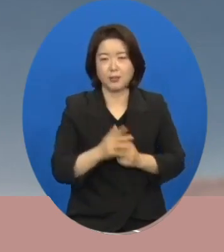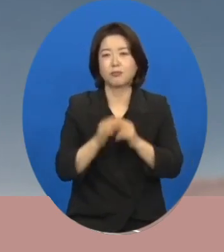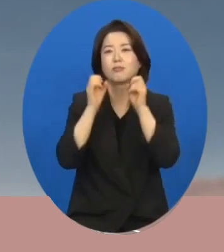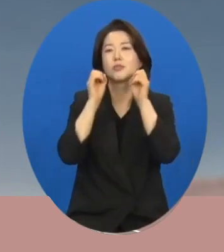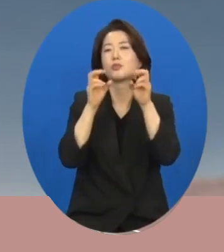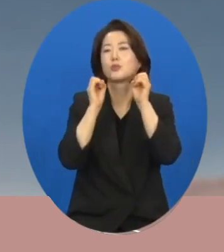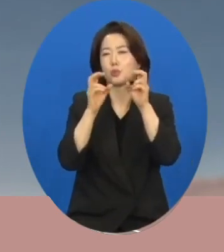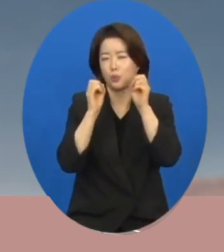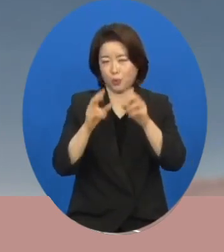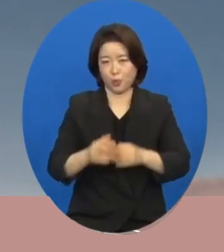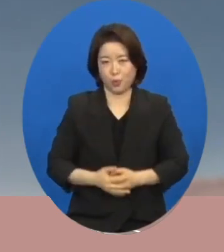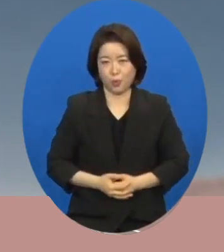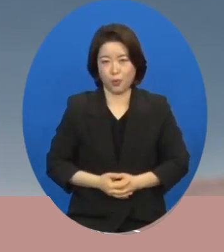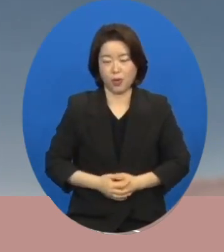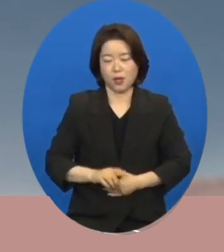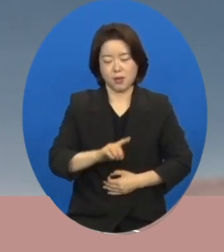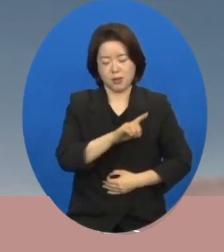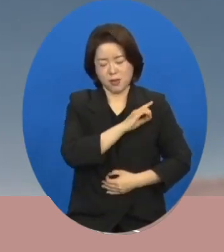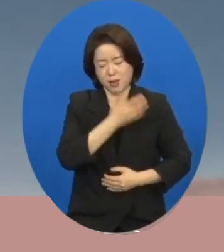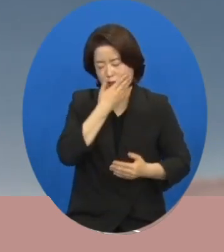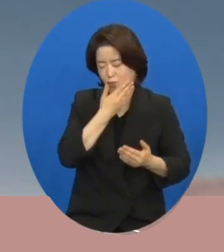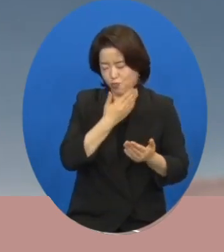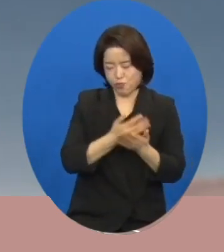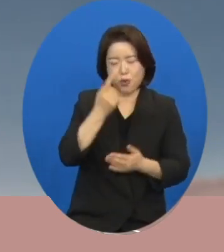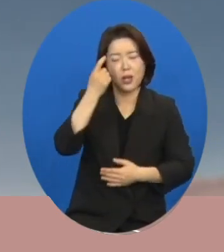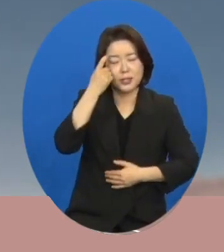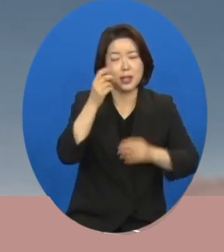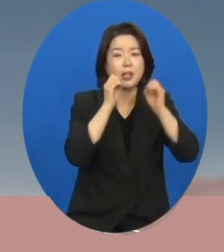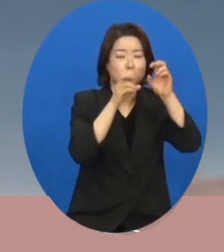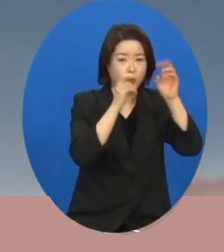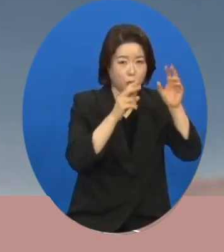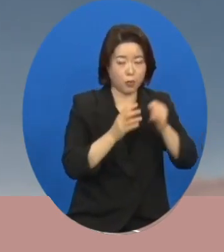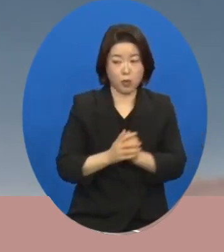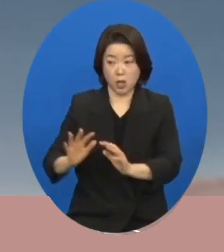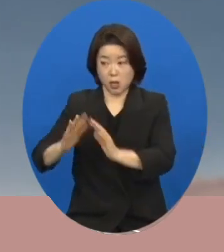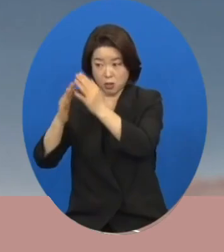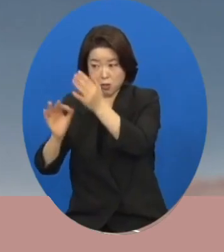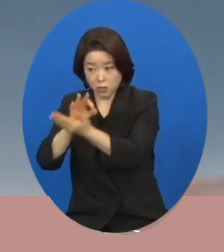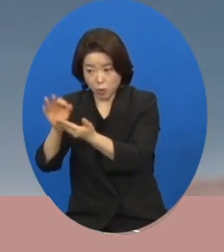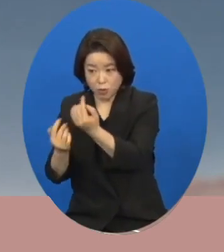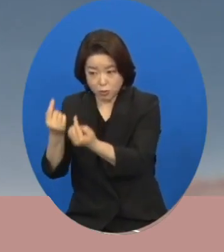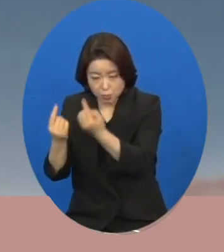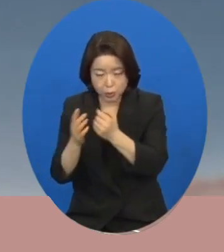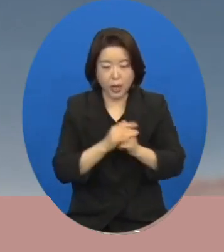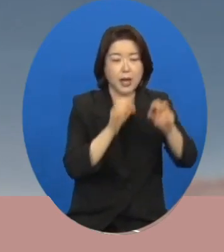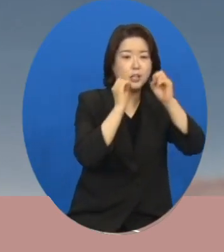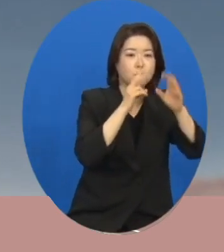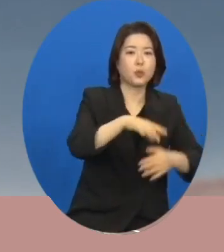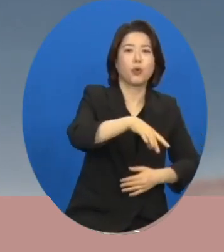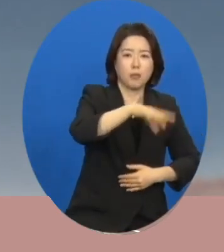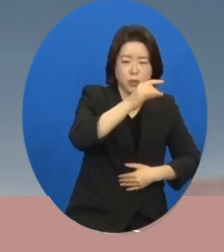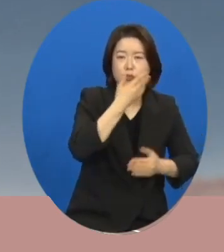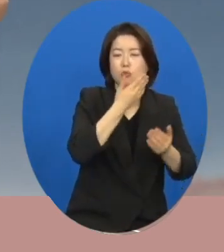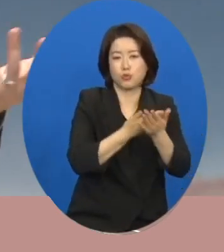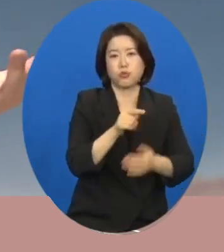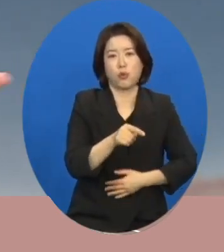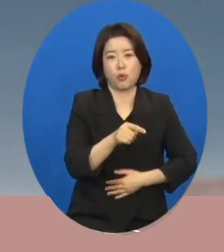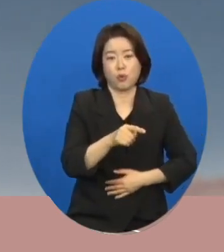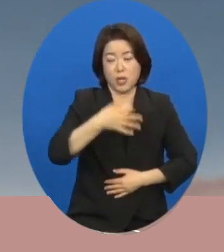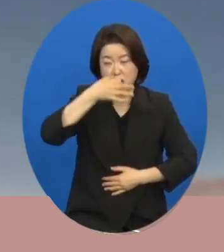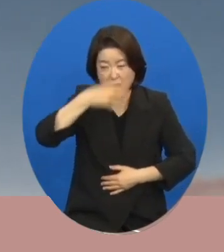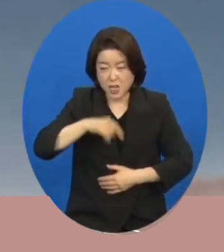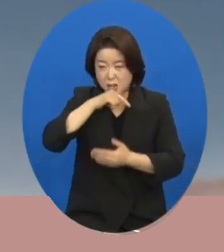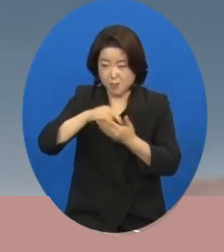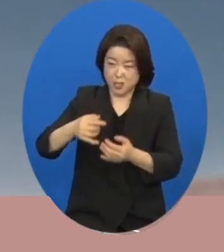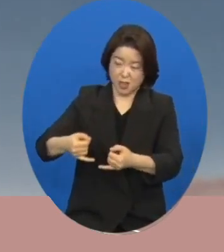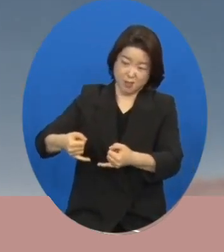가장 선교를 우선이다 건축헌금 성규가 우선이다 그래서 힘든 때에도 빚이 그렇게 많을